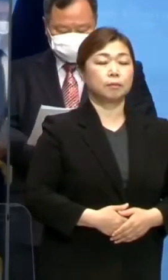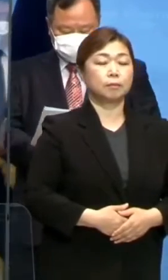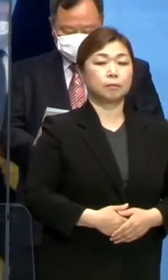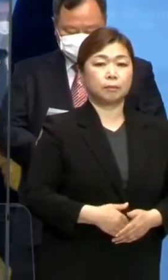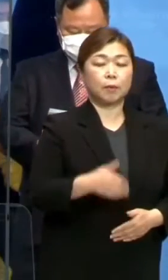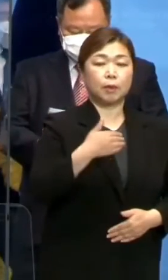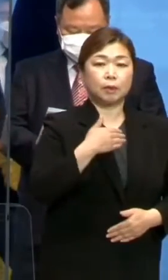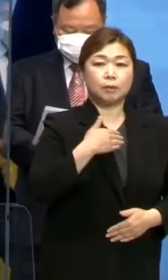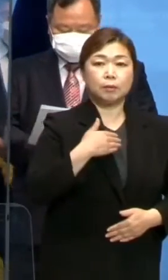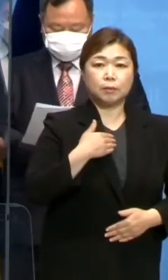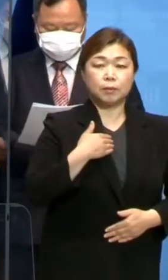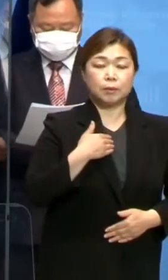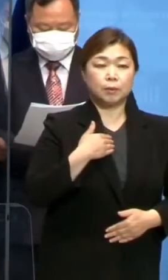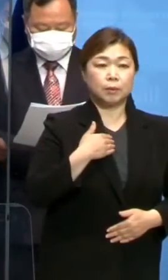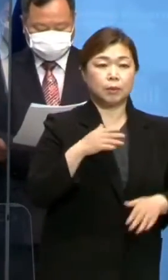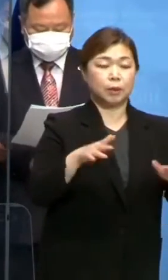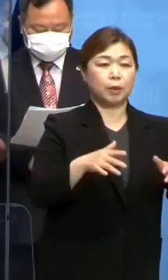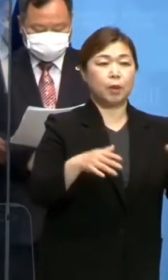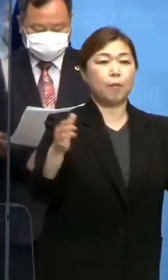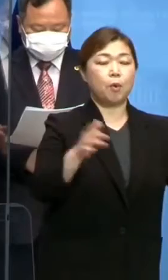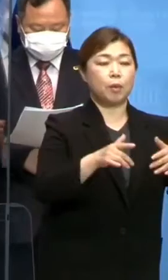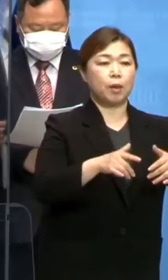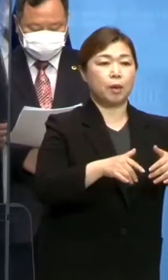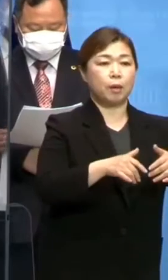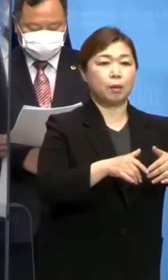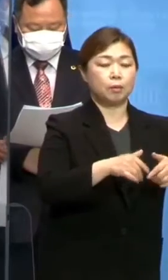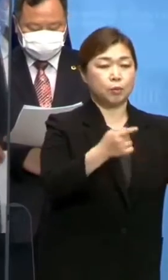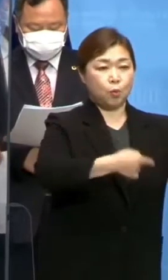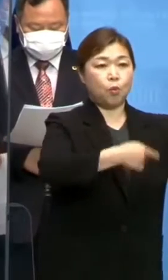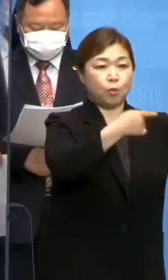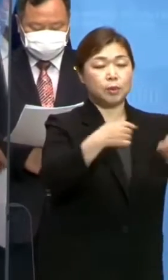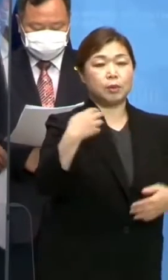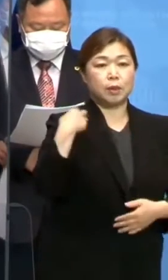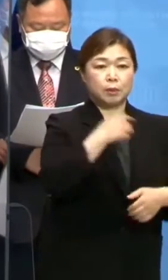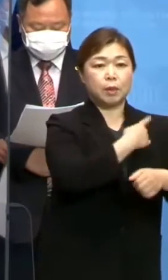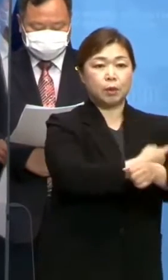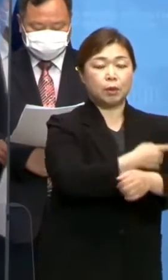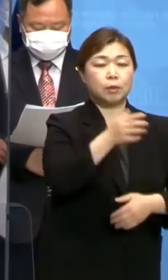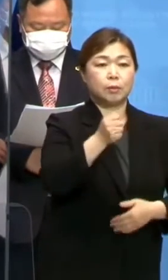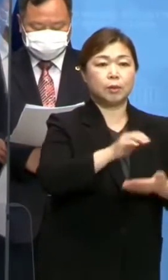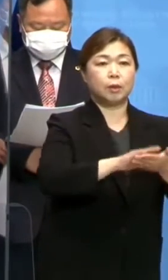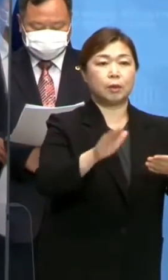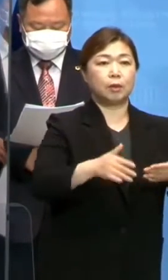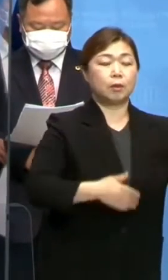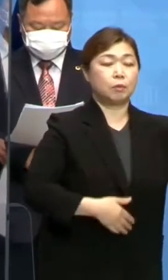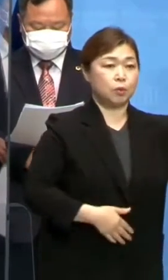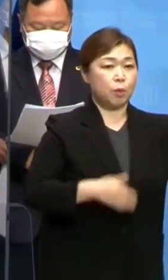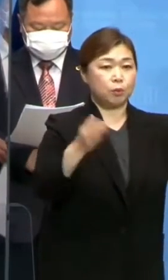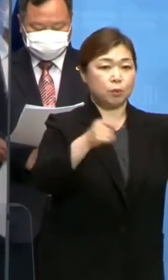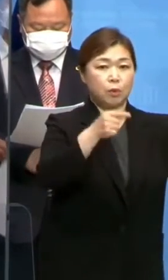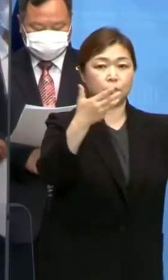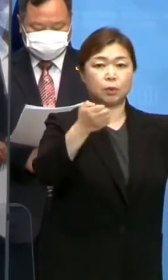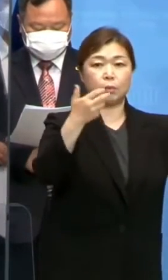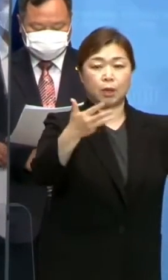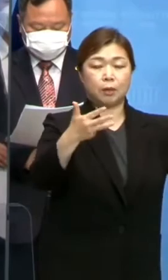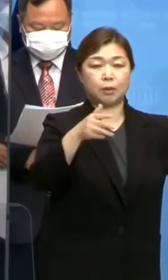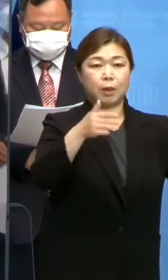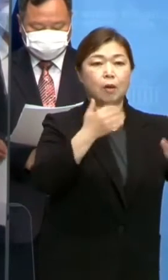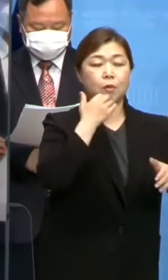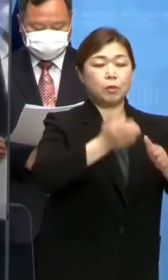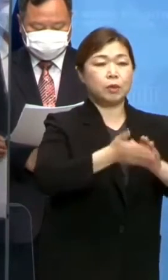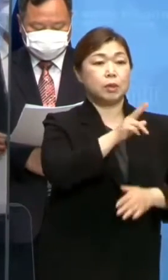네 저는 이 모임 의 고문 자격 인데요 제가 95년부터 98년까지 서울시의원